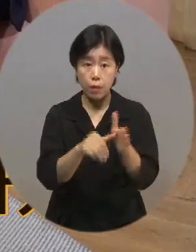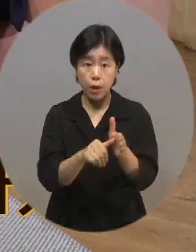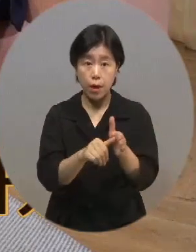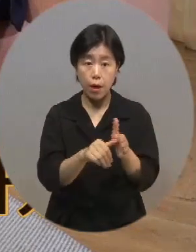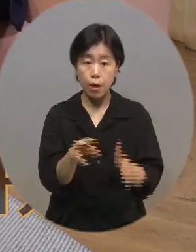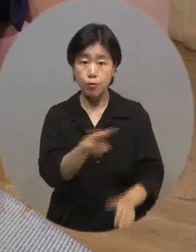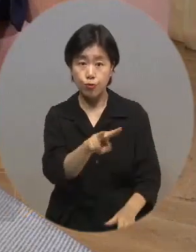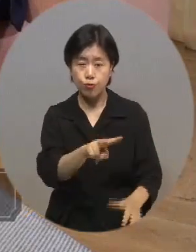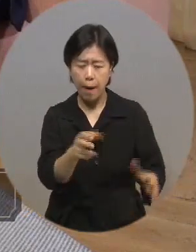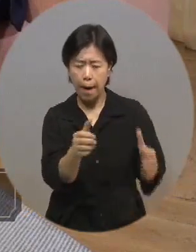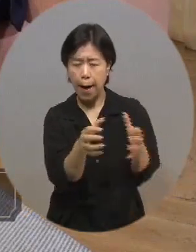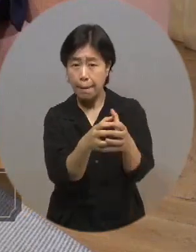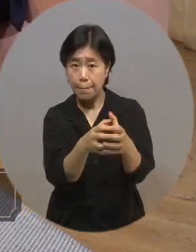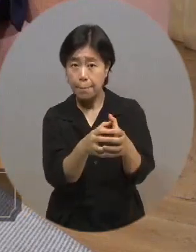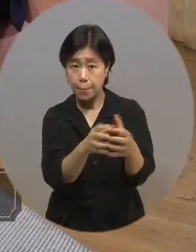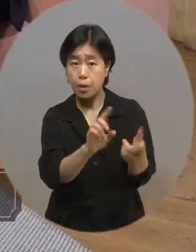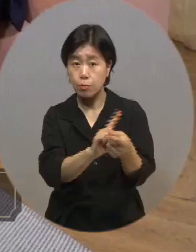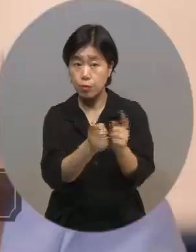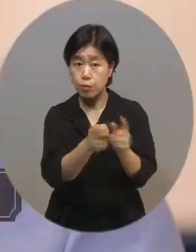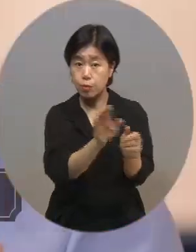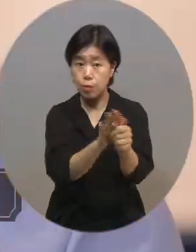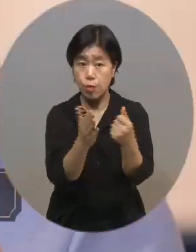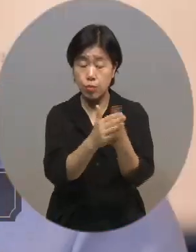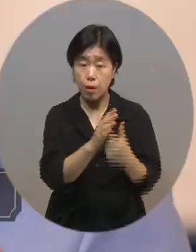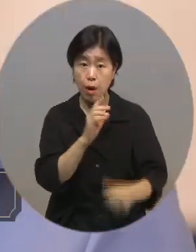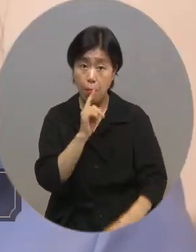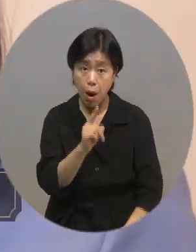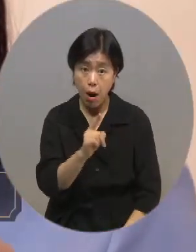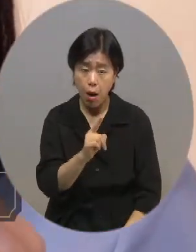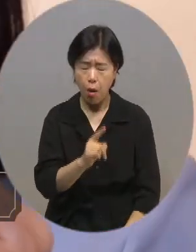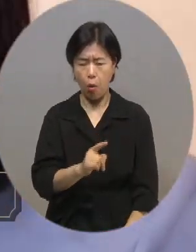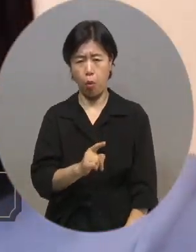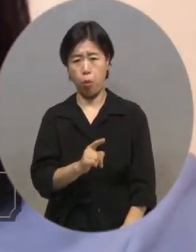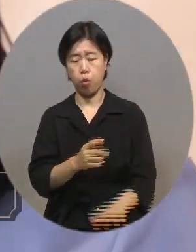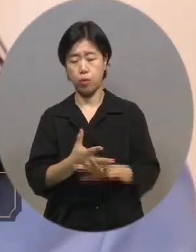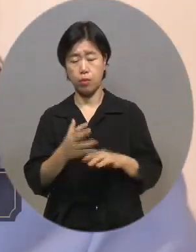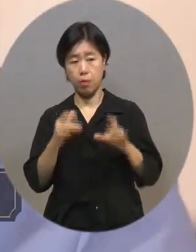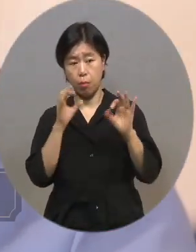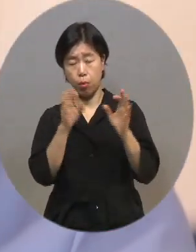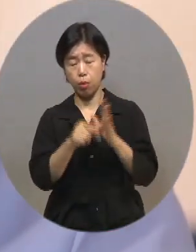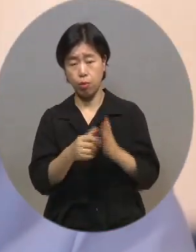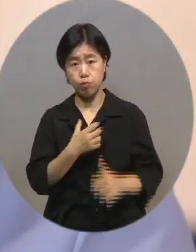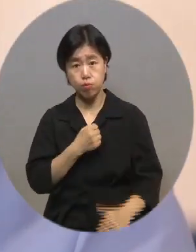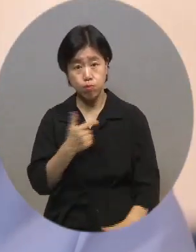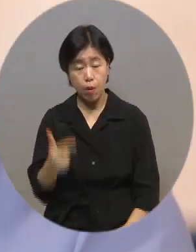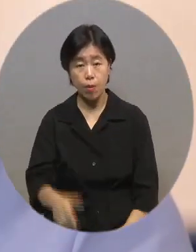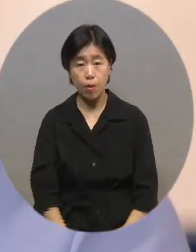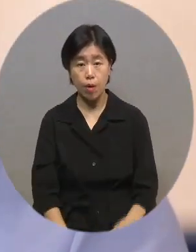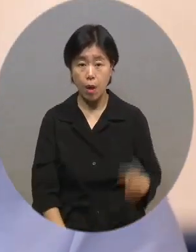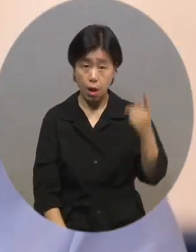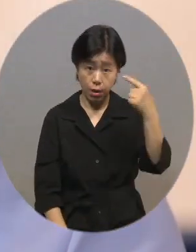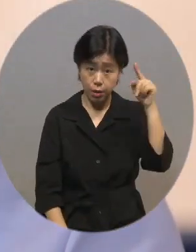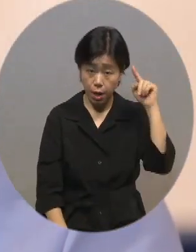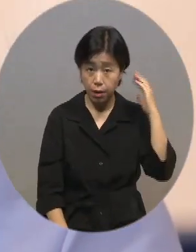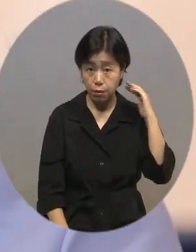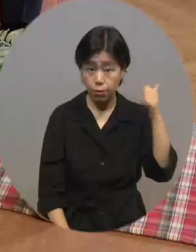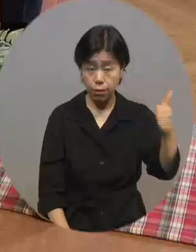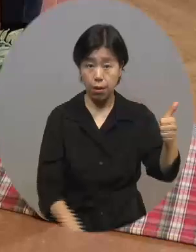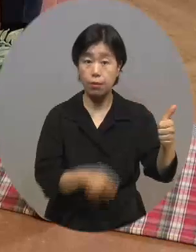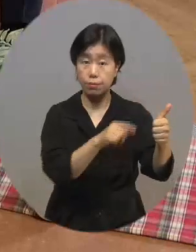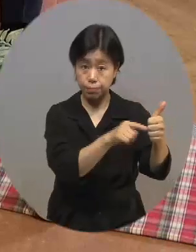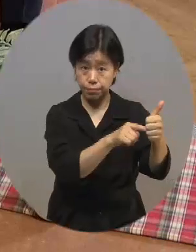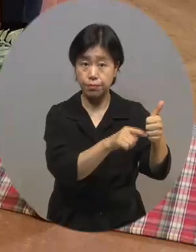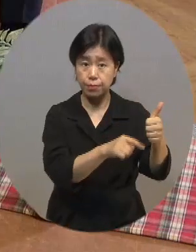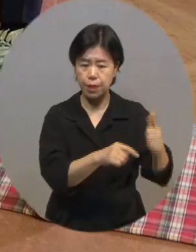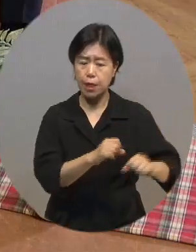원조를 제공하겠다. 사실 많은 전문가들도 여기까지 갈 거라고는 예상을 못했었거든요. 푸틴 방문에 따라서 북러